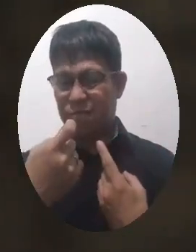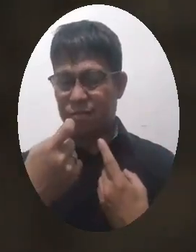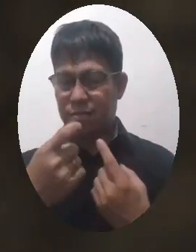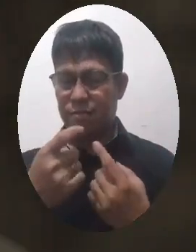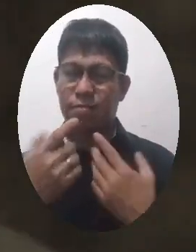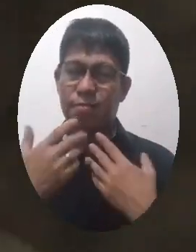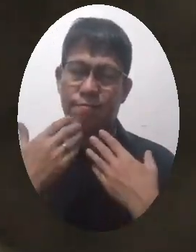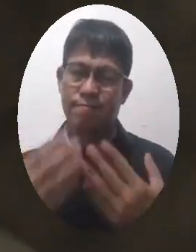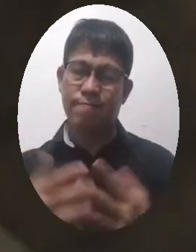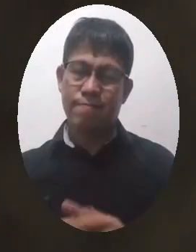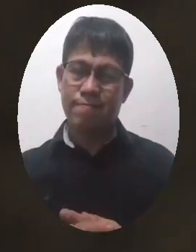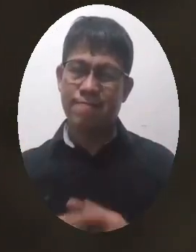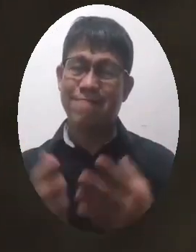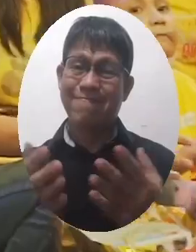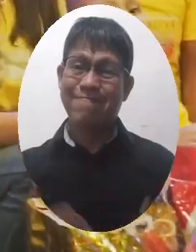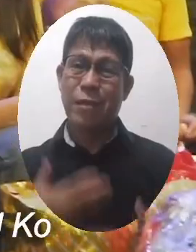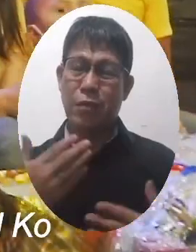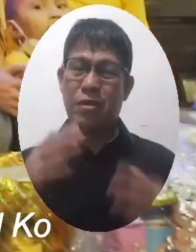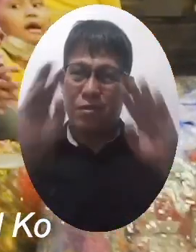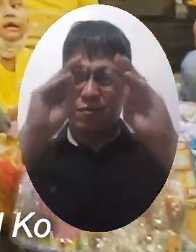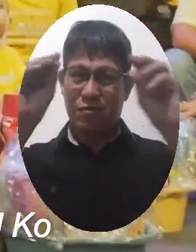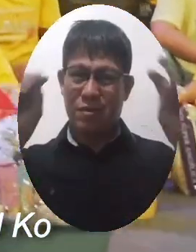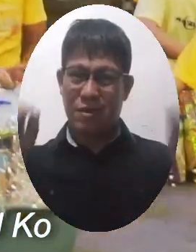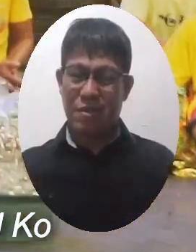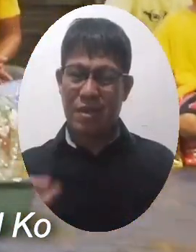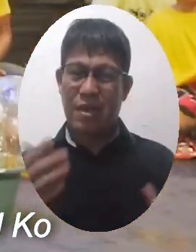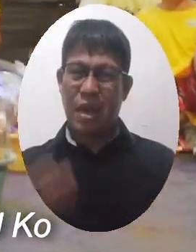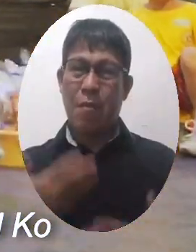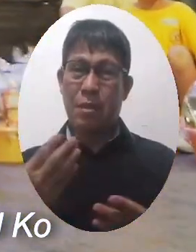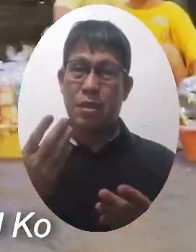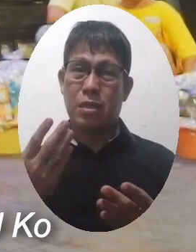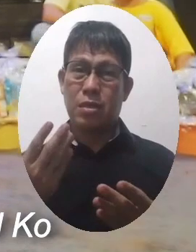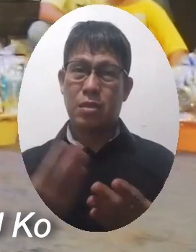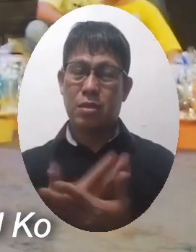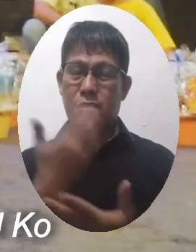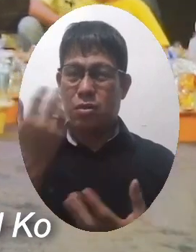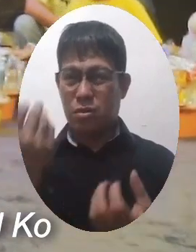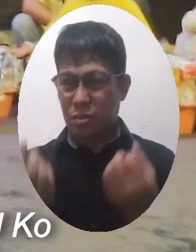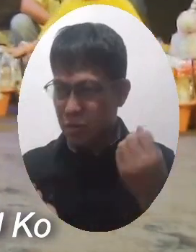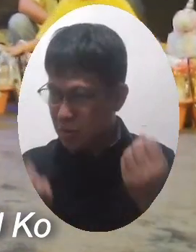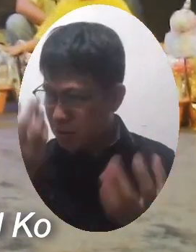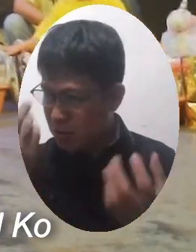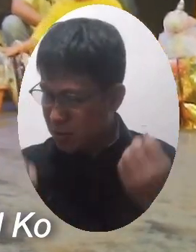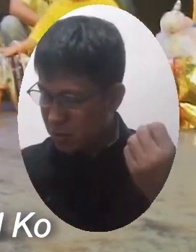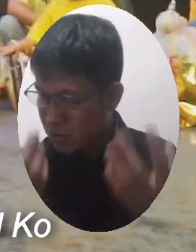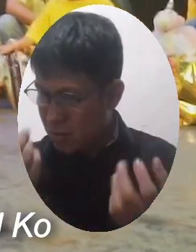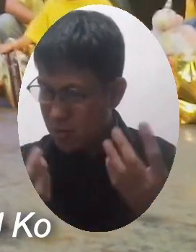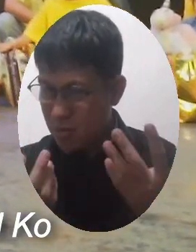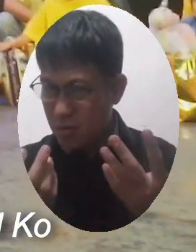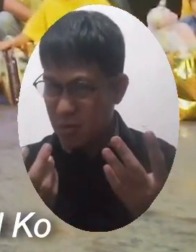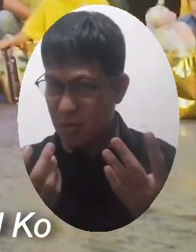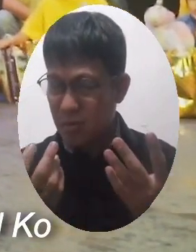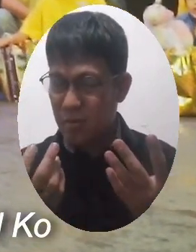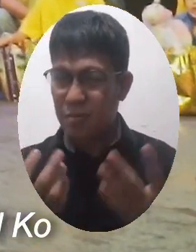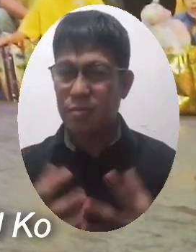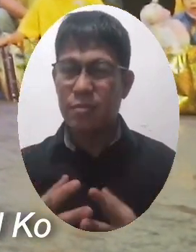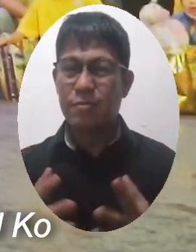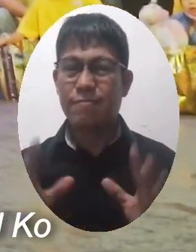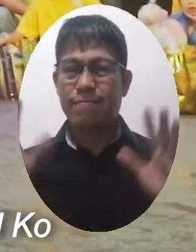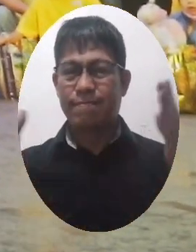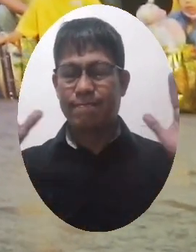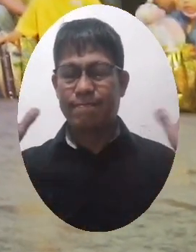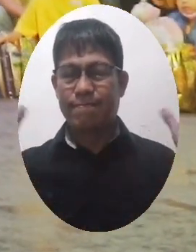para sa amin pong lahat. Merry Christmas and Happy Anniversary, Papa